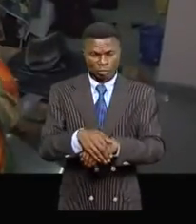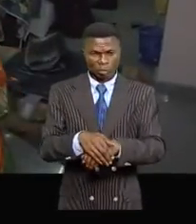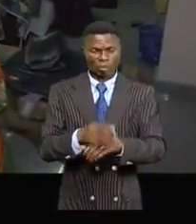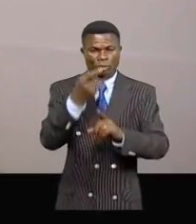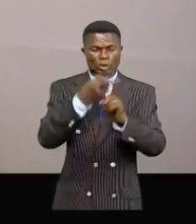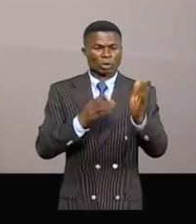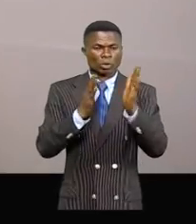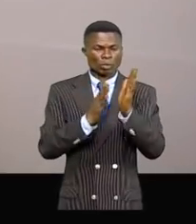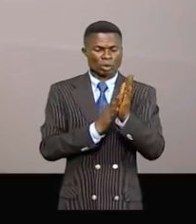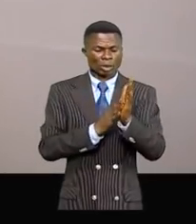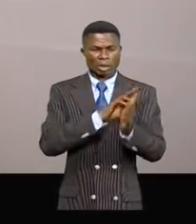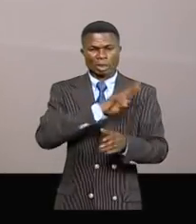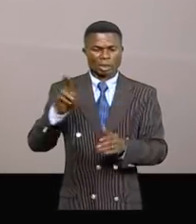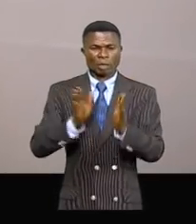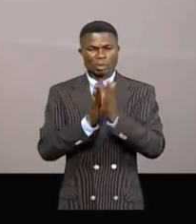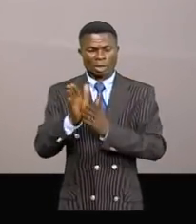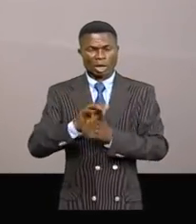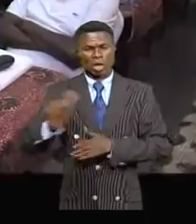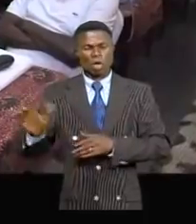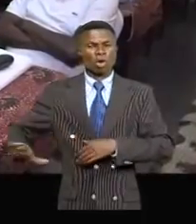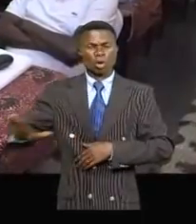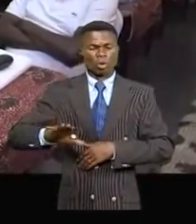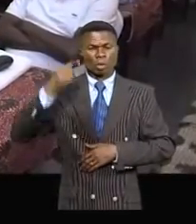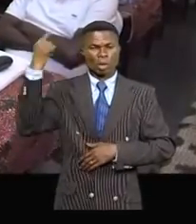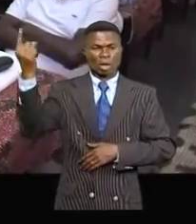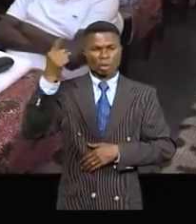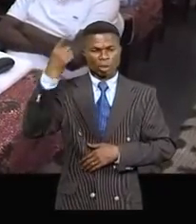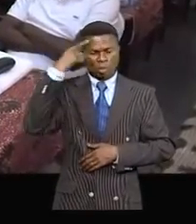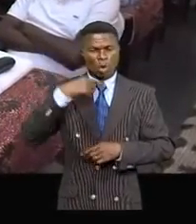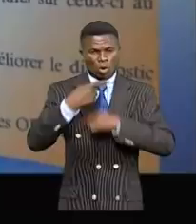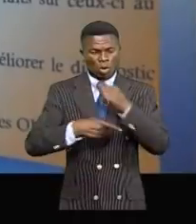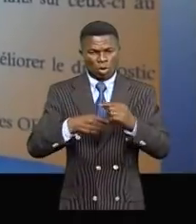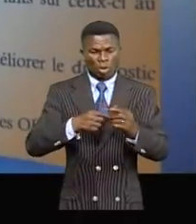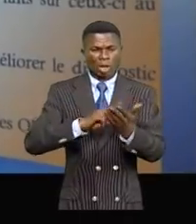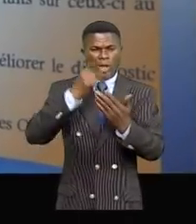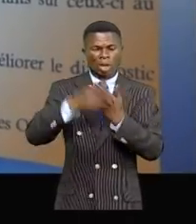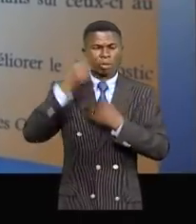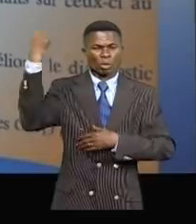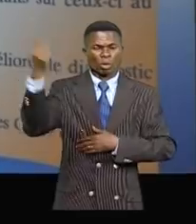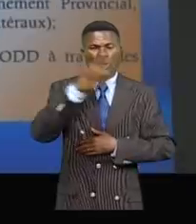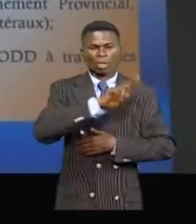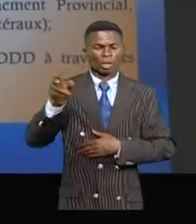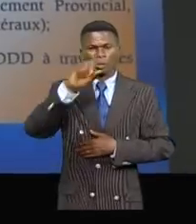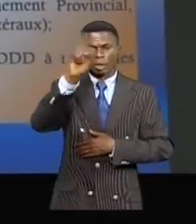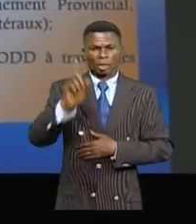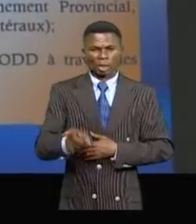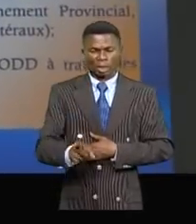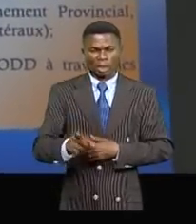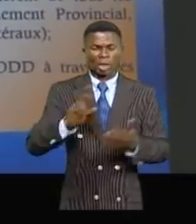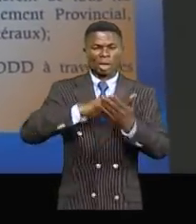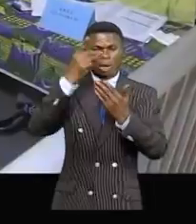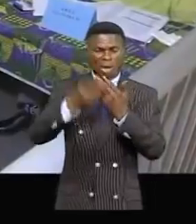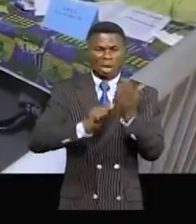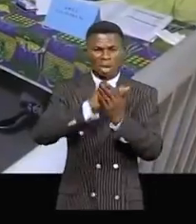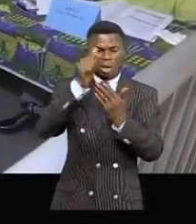septembre 2015 aux côtés des autres nations de la planète pour mettre en œuvre l'agenda international 2030. Cet agenda